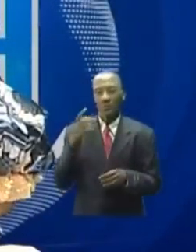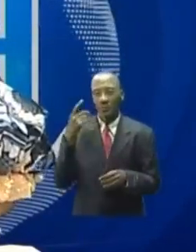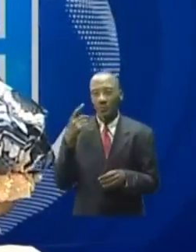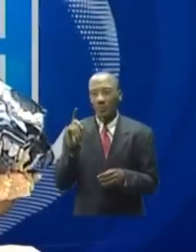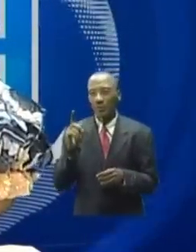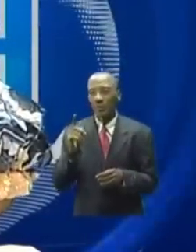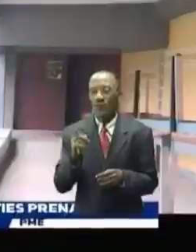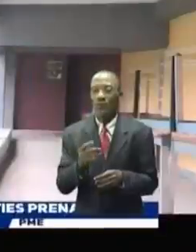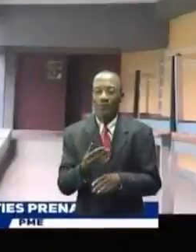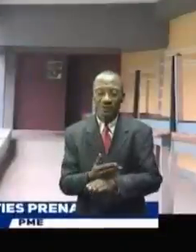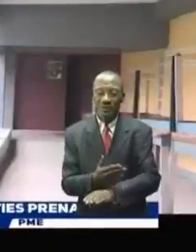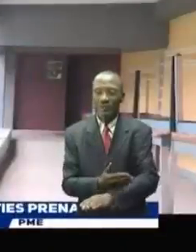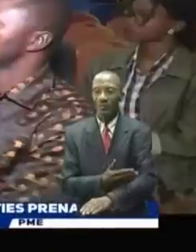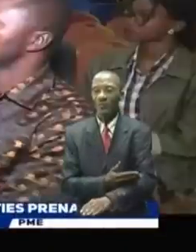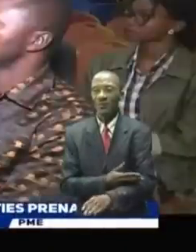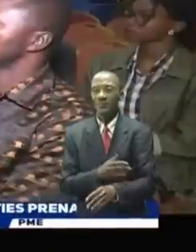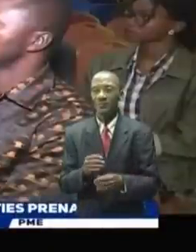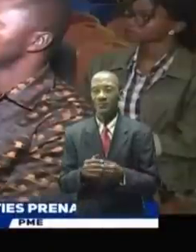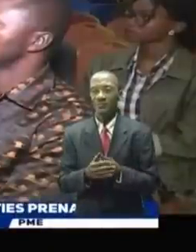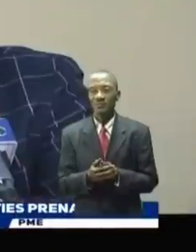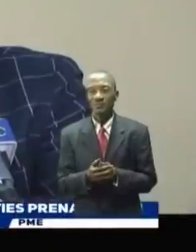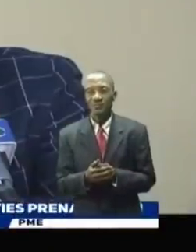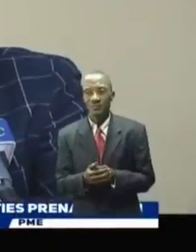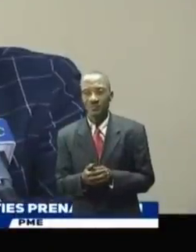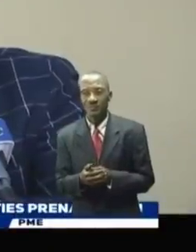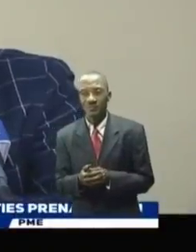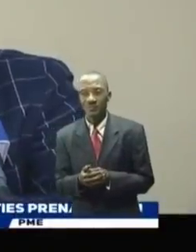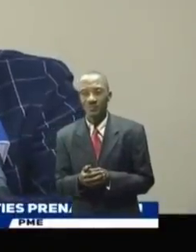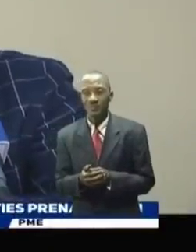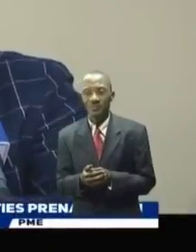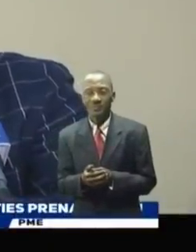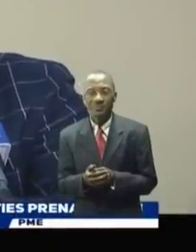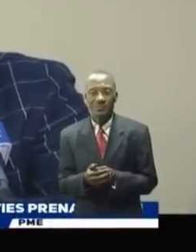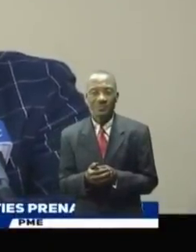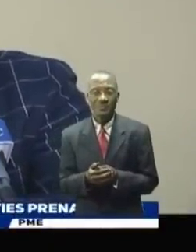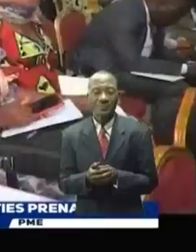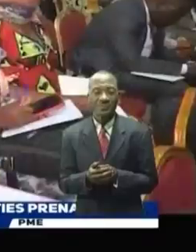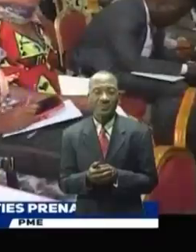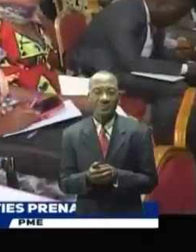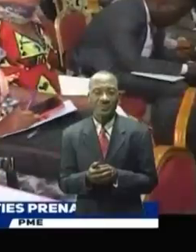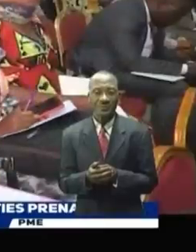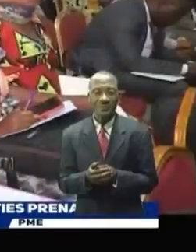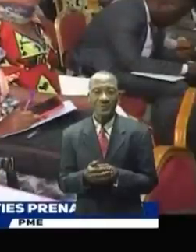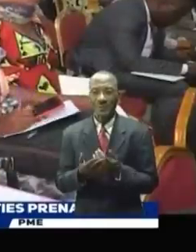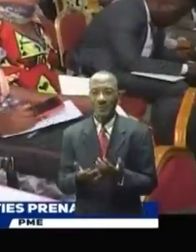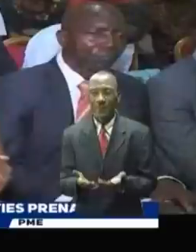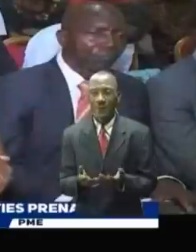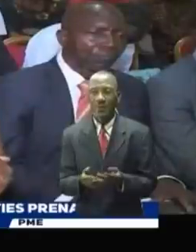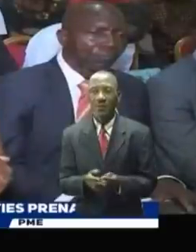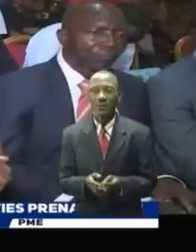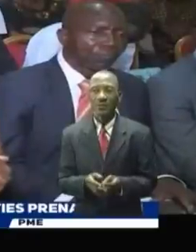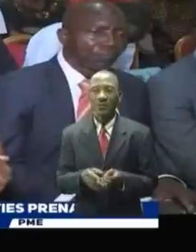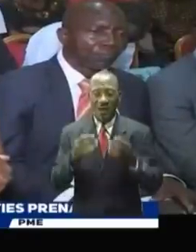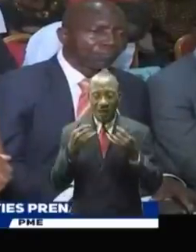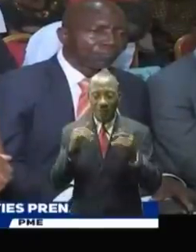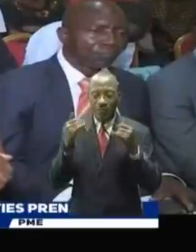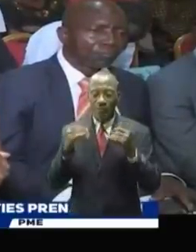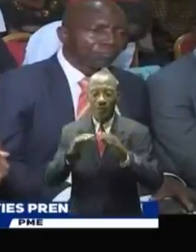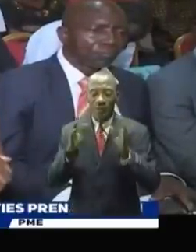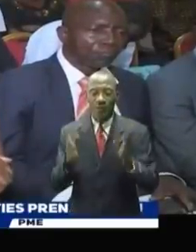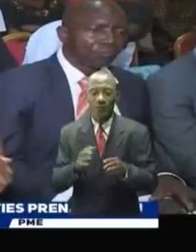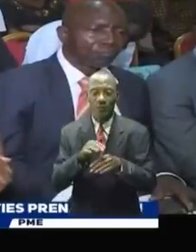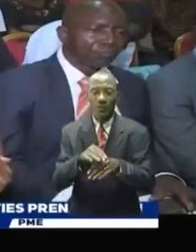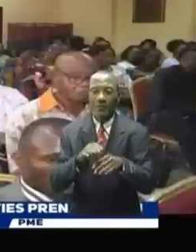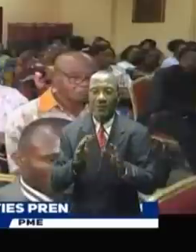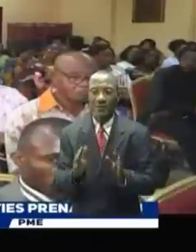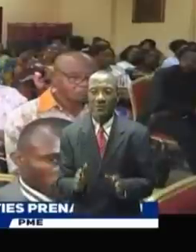Ndeke. Ouvert par le commissaire général au PME Paulin Ilois, il était question d'informer les participants sur